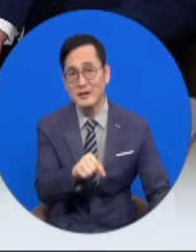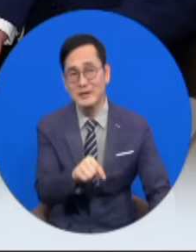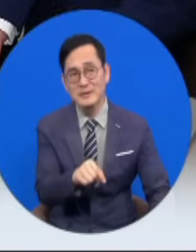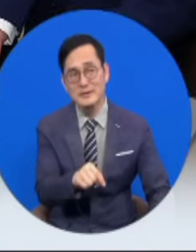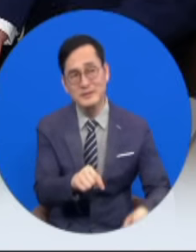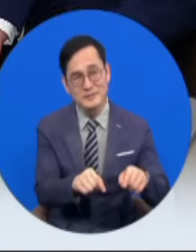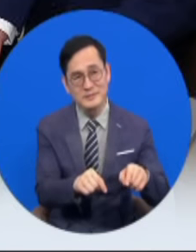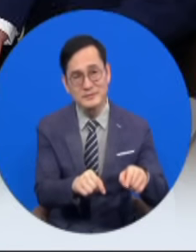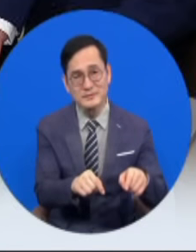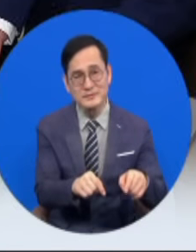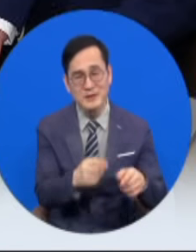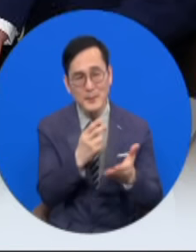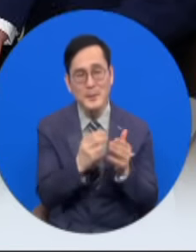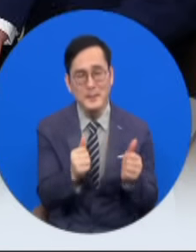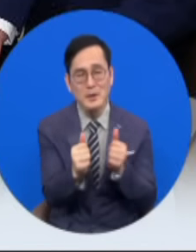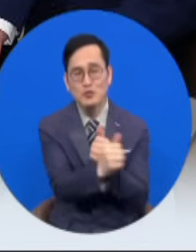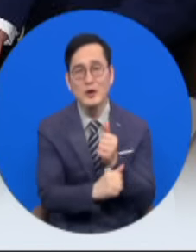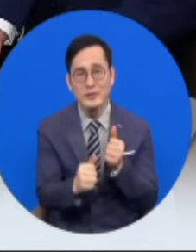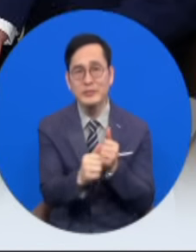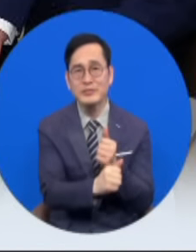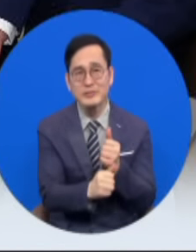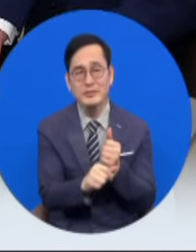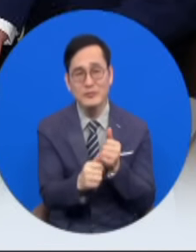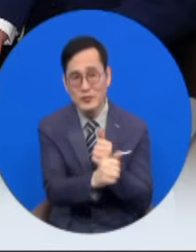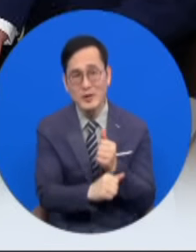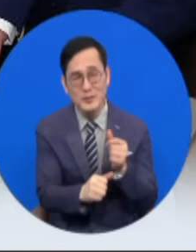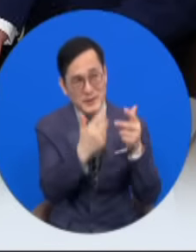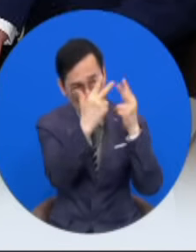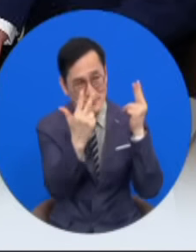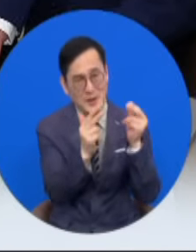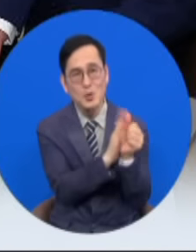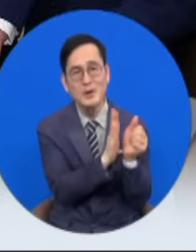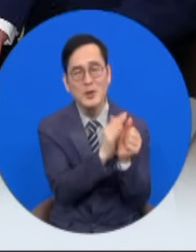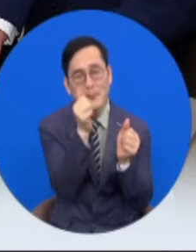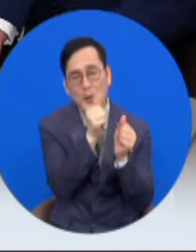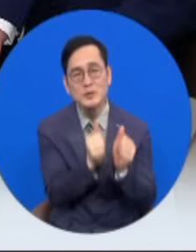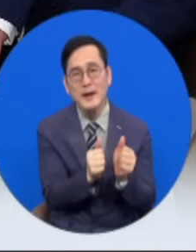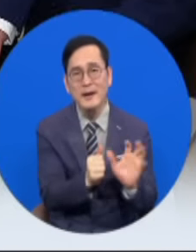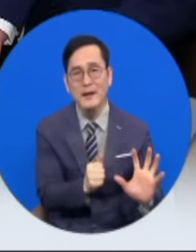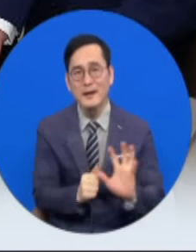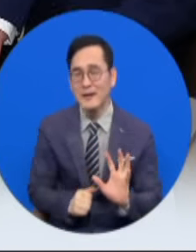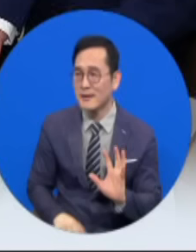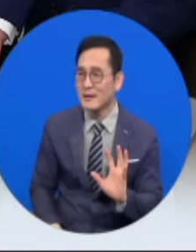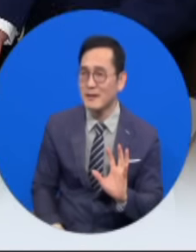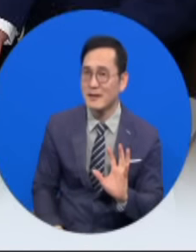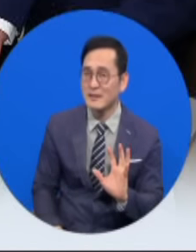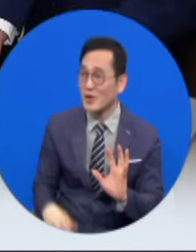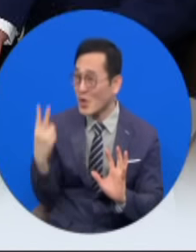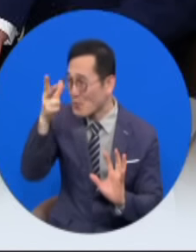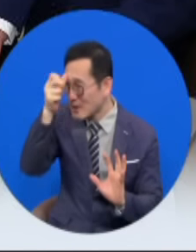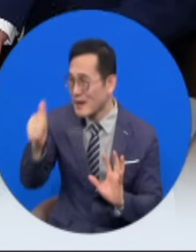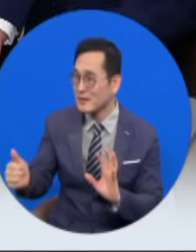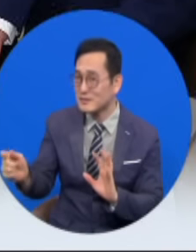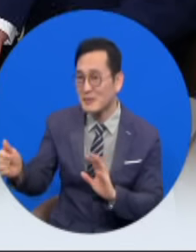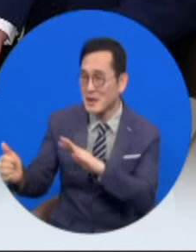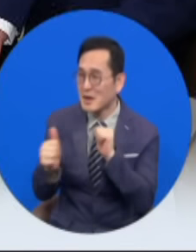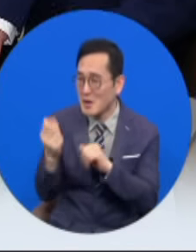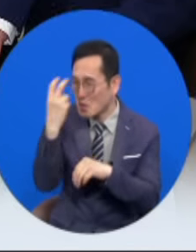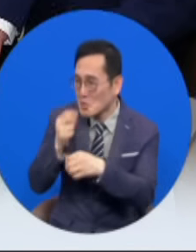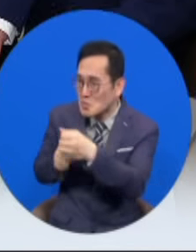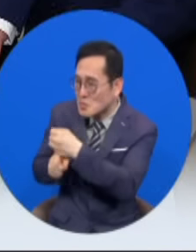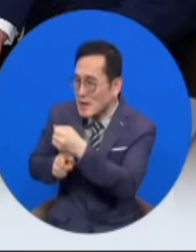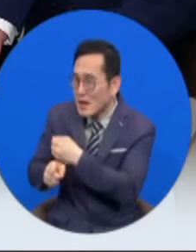박택 이대 의원들이 포함되 있습니다 그렇다면 피고인 변호사들이 수사 검사를 조사하는 말도 안 되는 일이다라는 법적